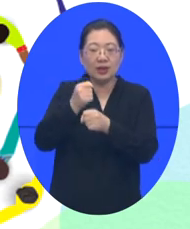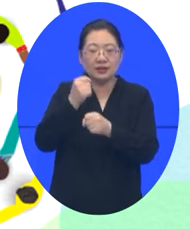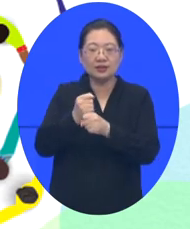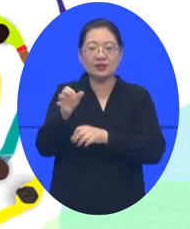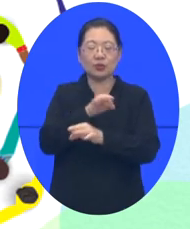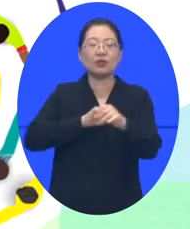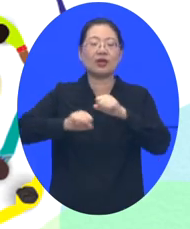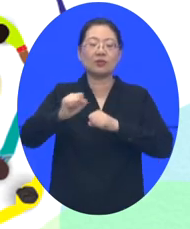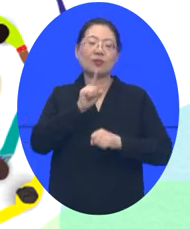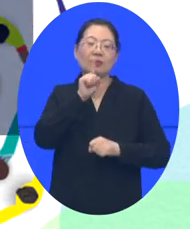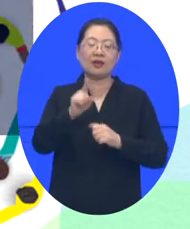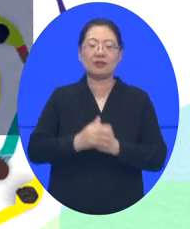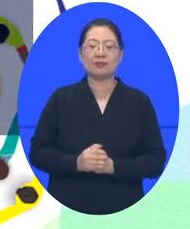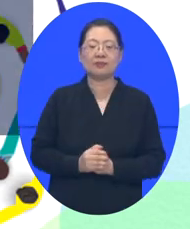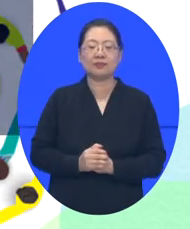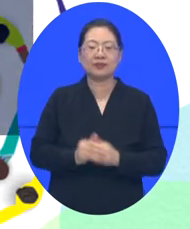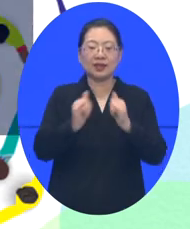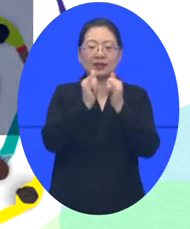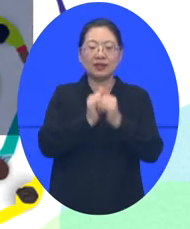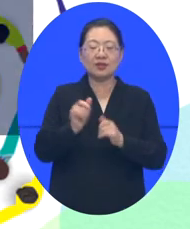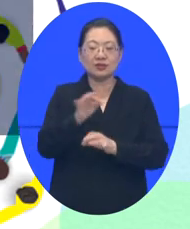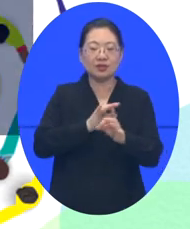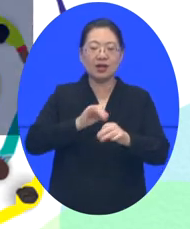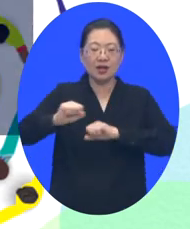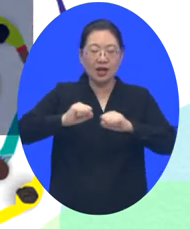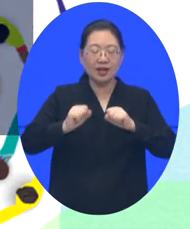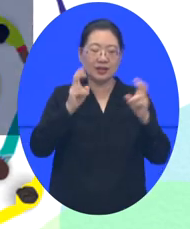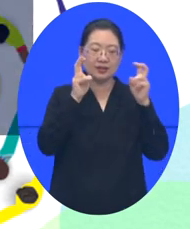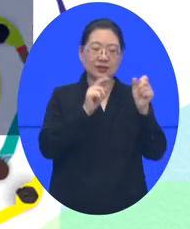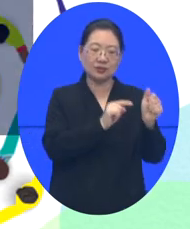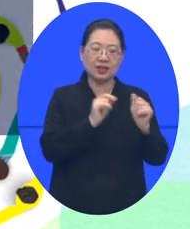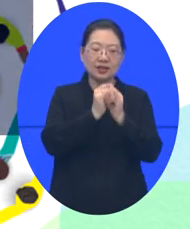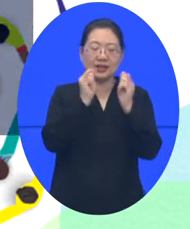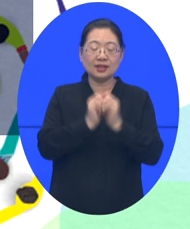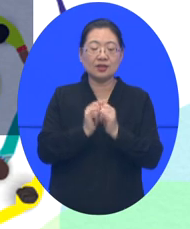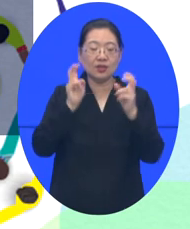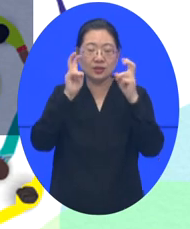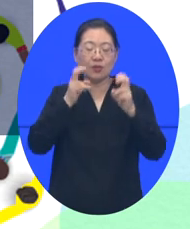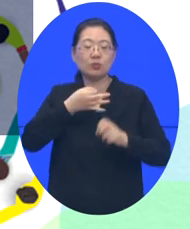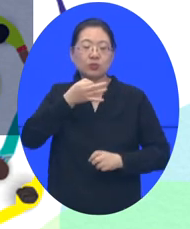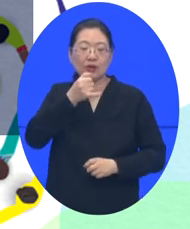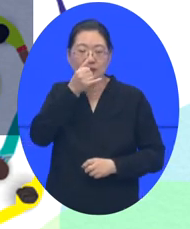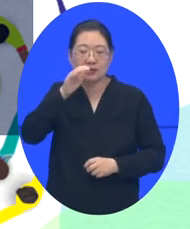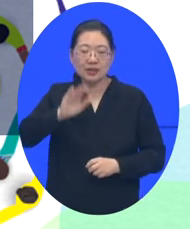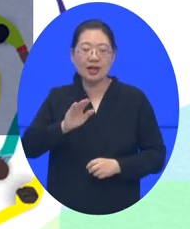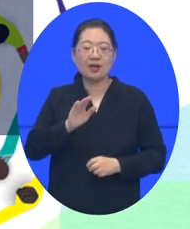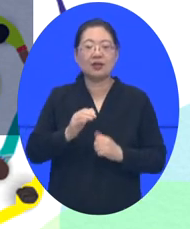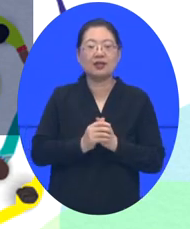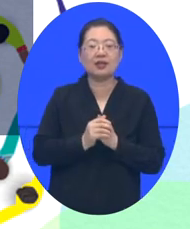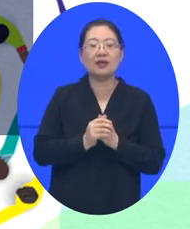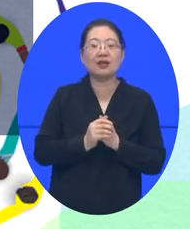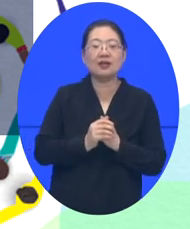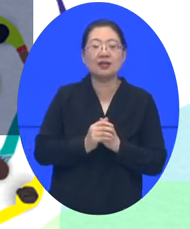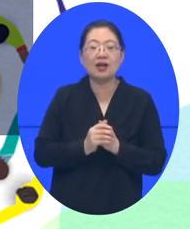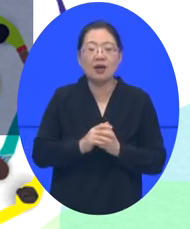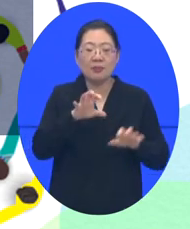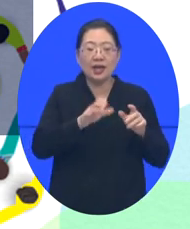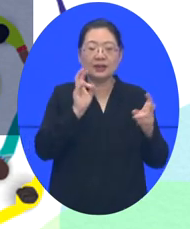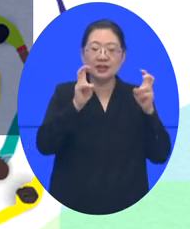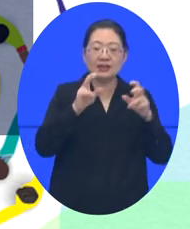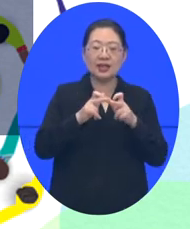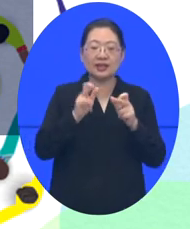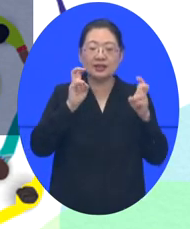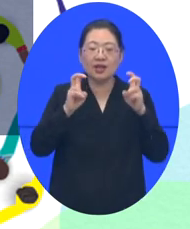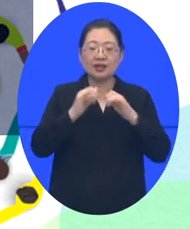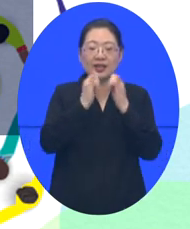사회적 가치를 창출하는 경제 활동입니다. 사회적 경제 활동을 하는 기업을 사회적 기업이라고 하는데 마을 기업, 장애인